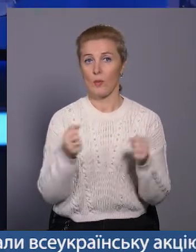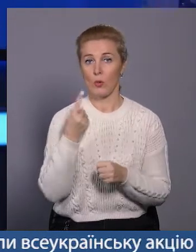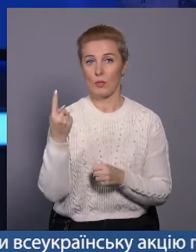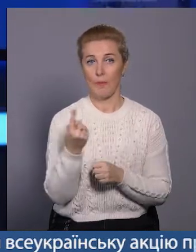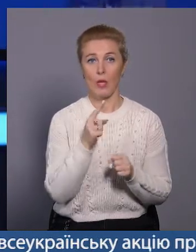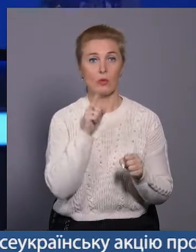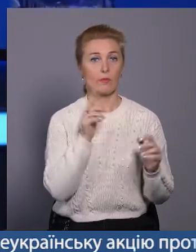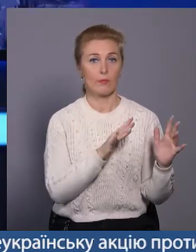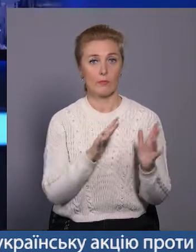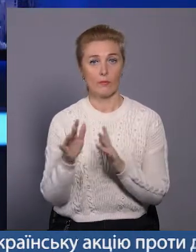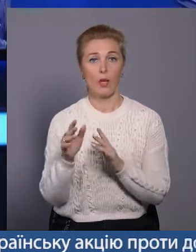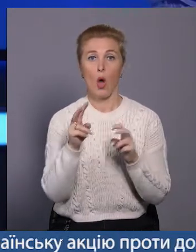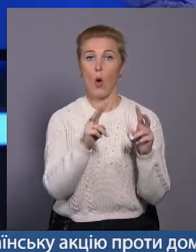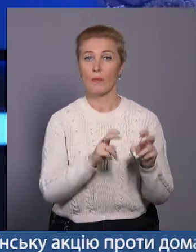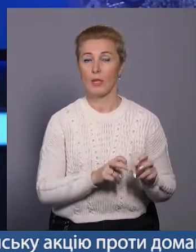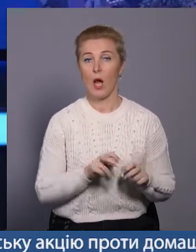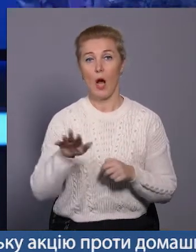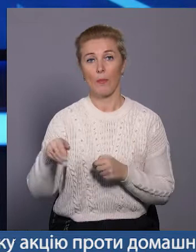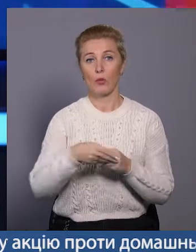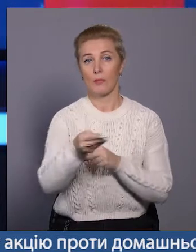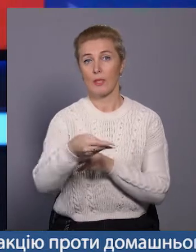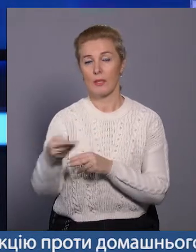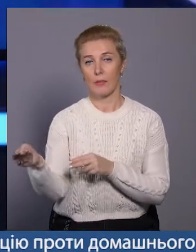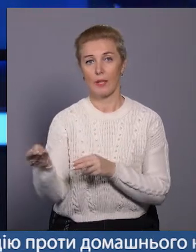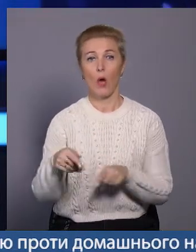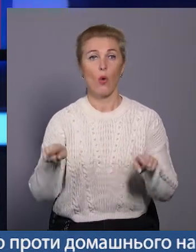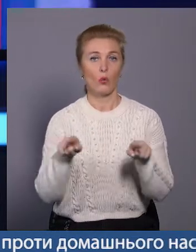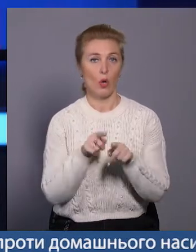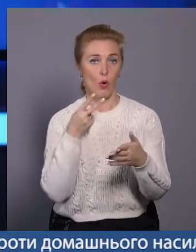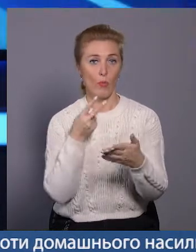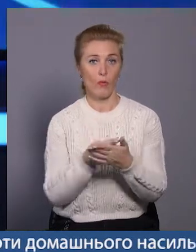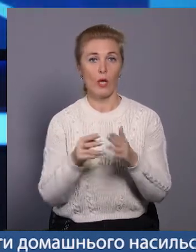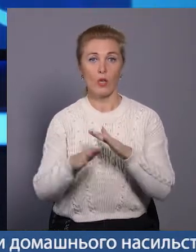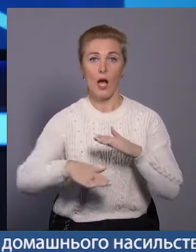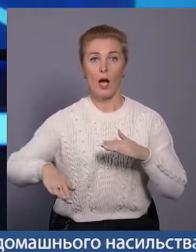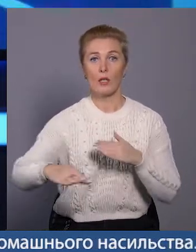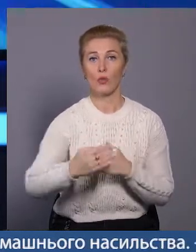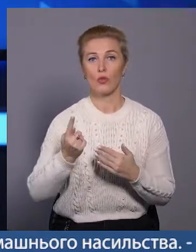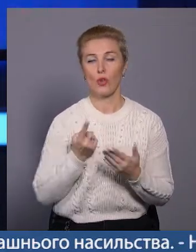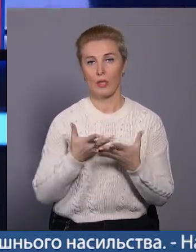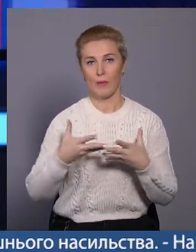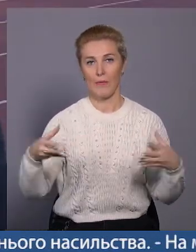Спершу трав'яне покриття обстежили, вже потім засипали піском. У такому вигляді газон чекатиме весни.